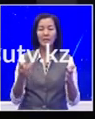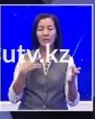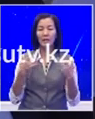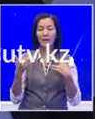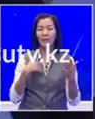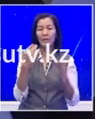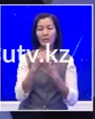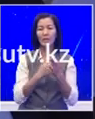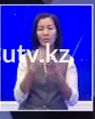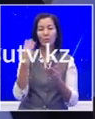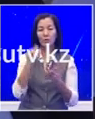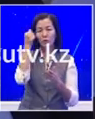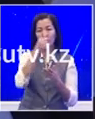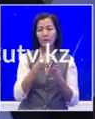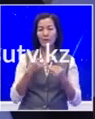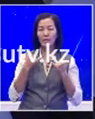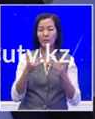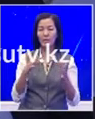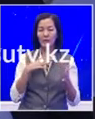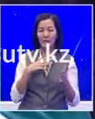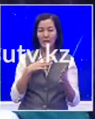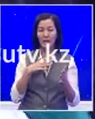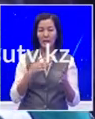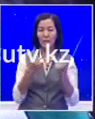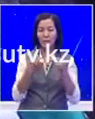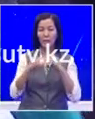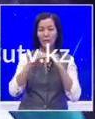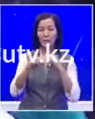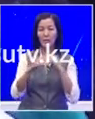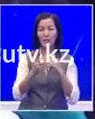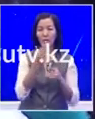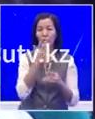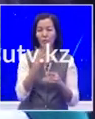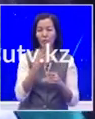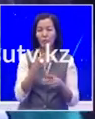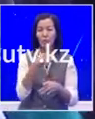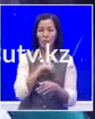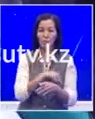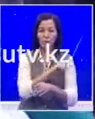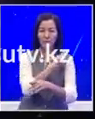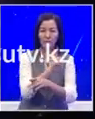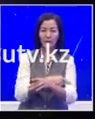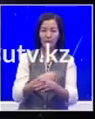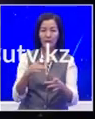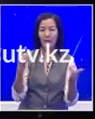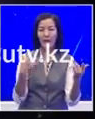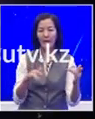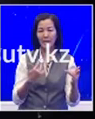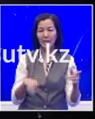30 жылдығына арналды. Ұлы дала деп аталатын шығармашылық кеште тек ұлттық рухта өндер шырқалды.